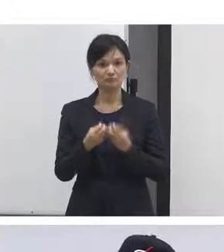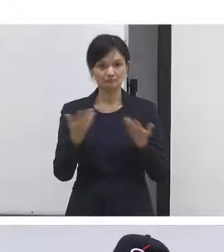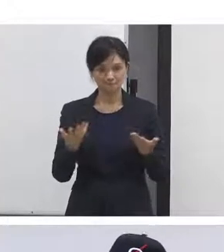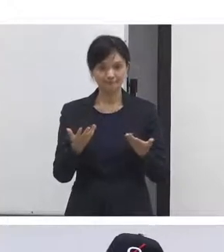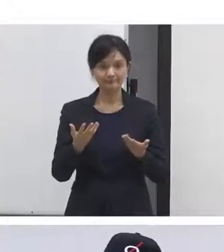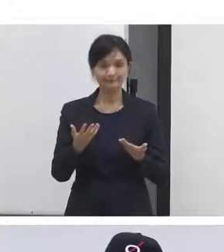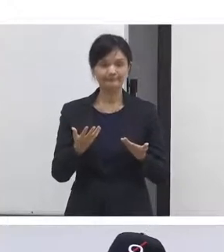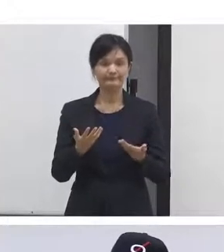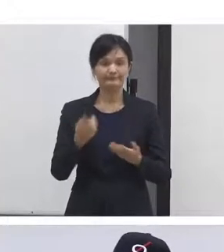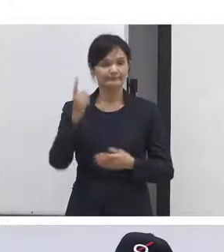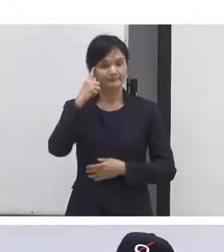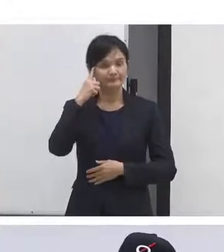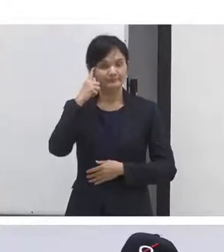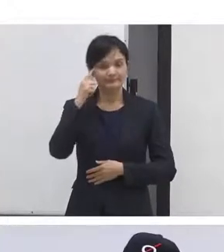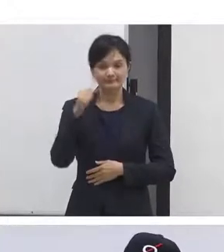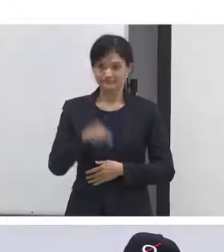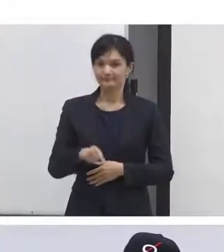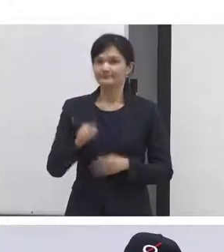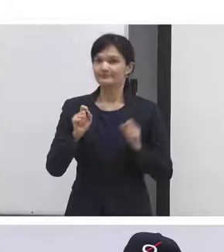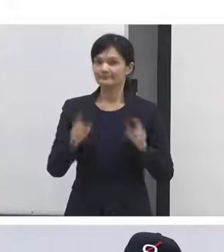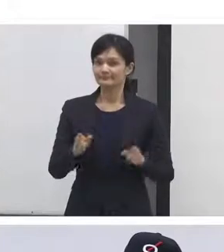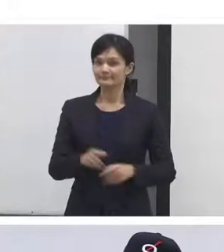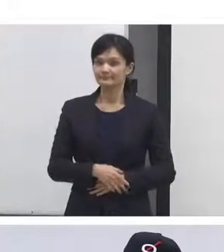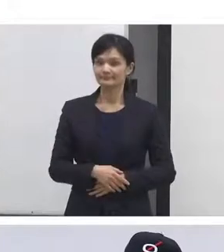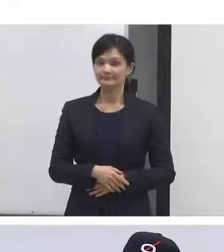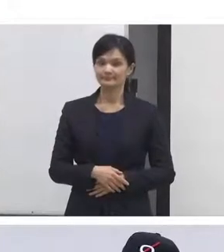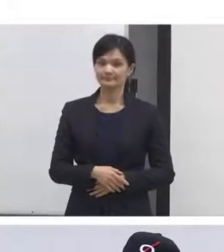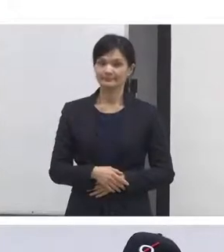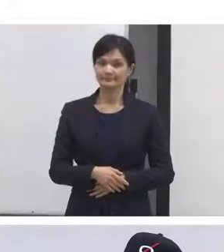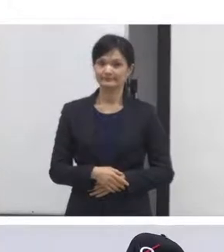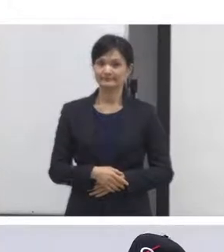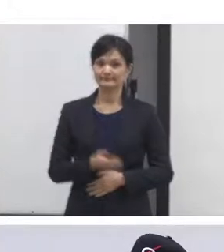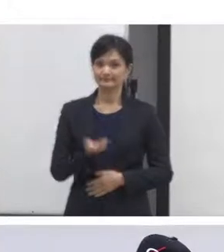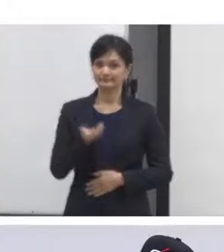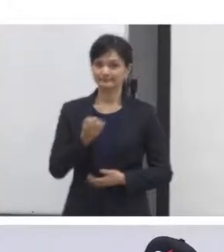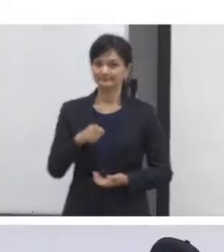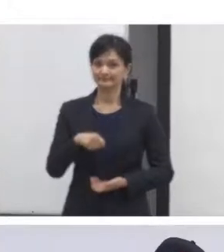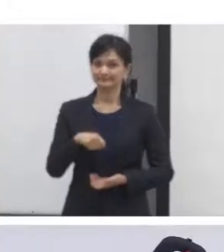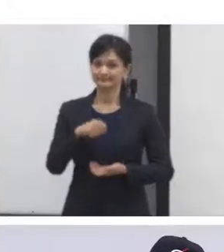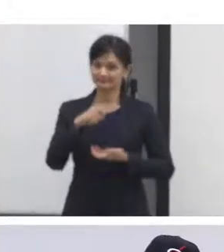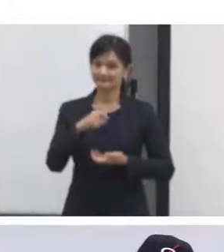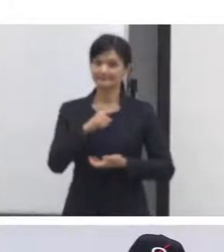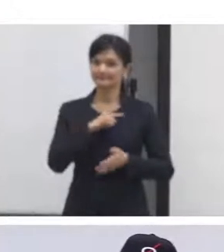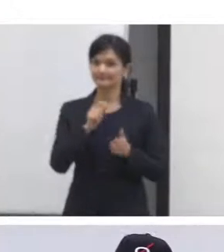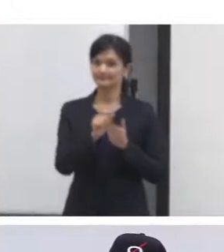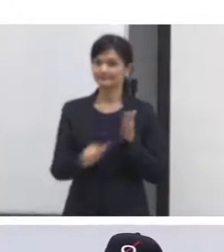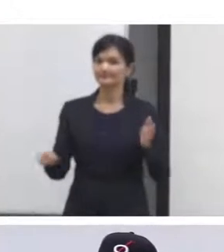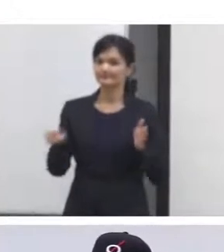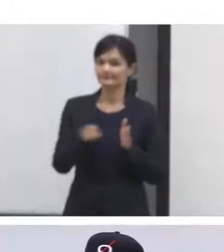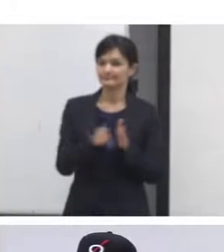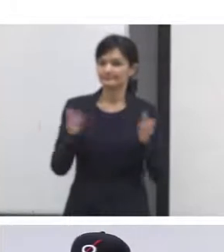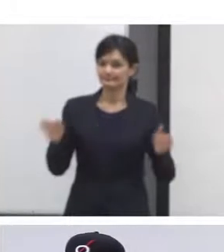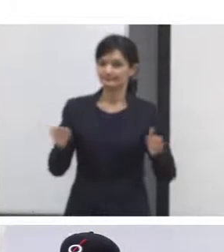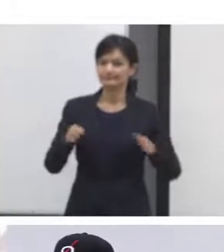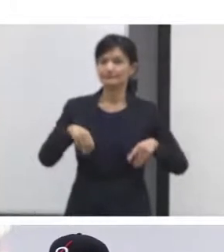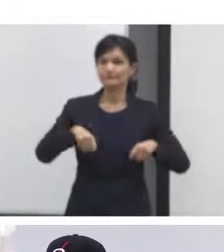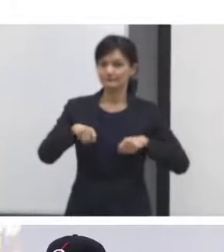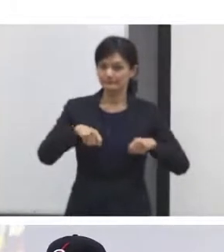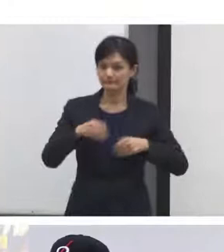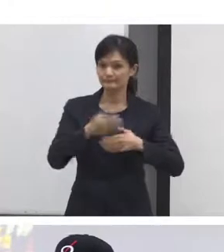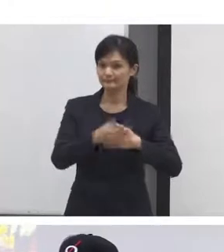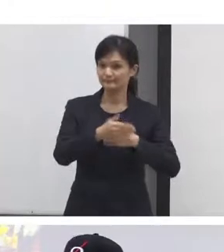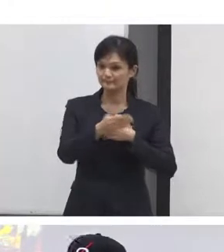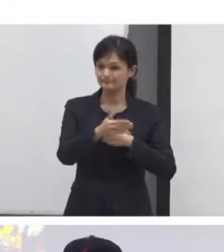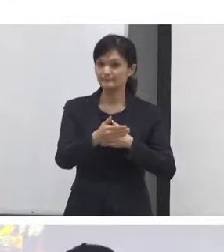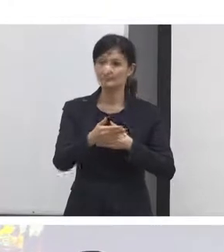一个改变让我会觉得说，跟我的人生刚刚提到的整个的人生的生涯规划，它的主要的